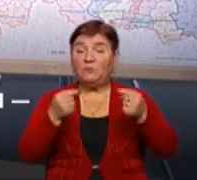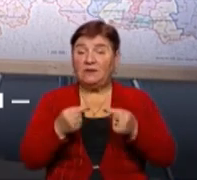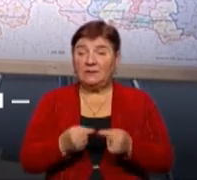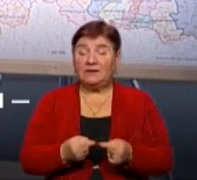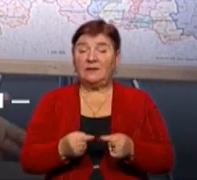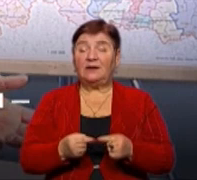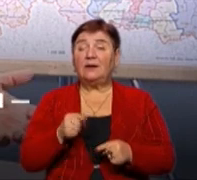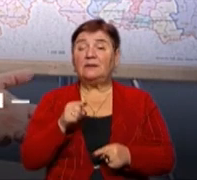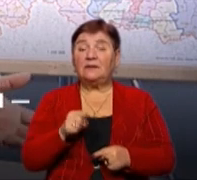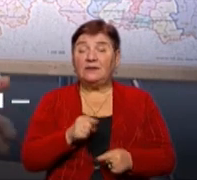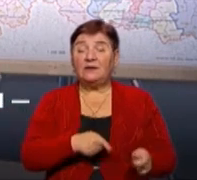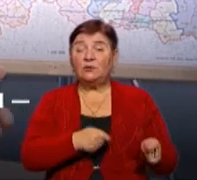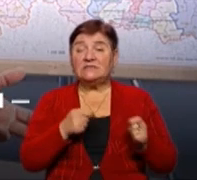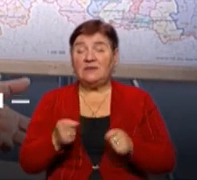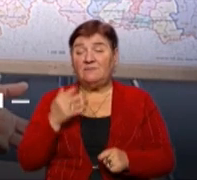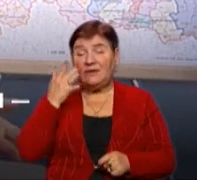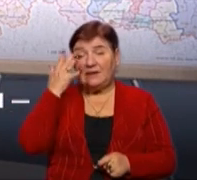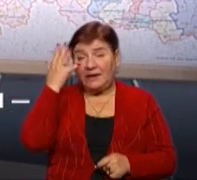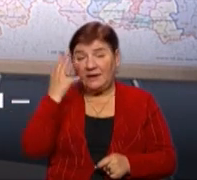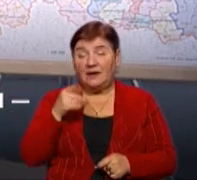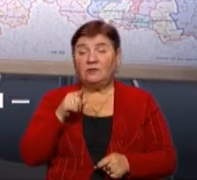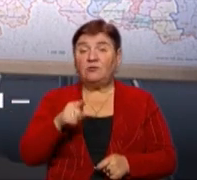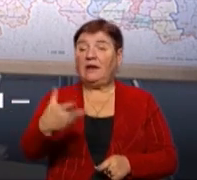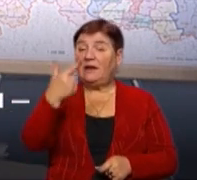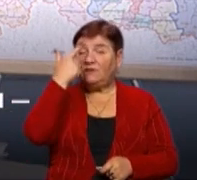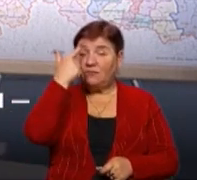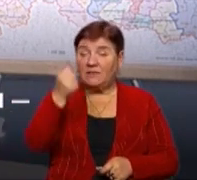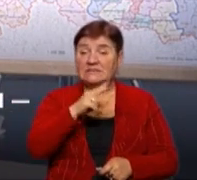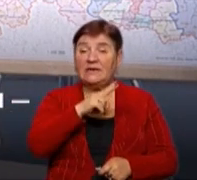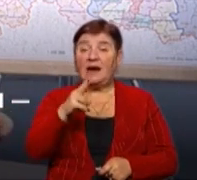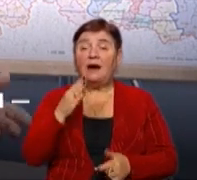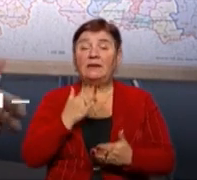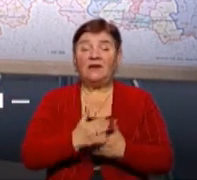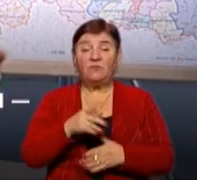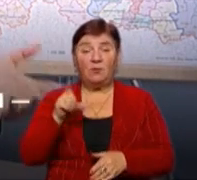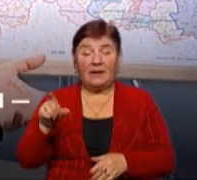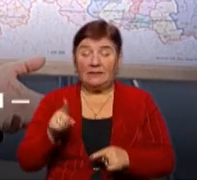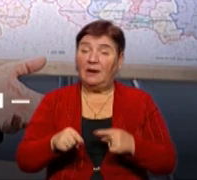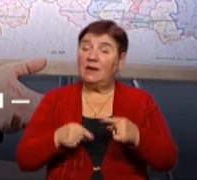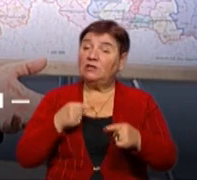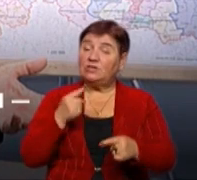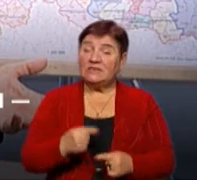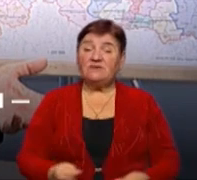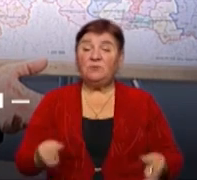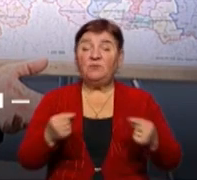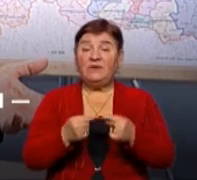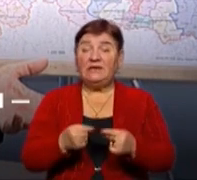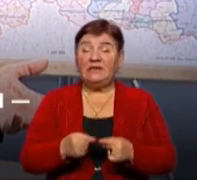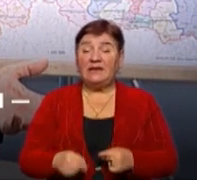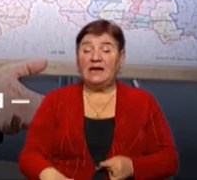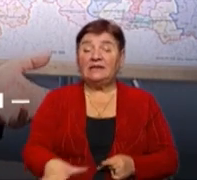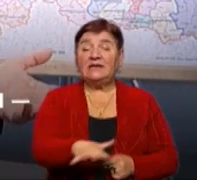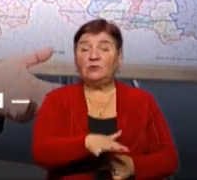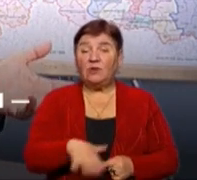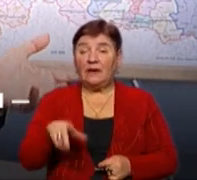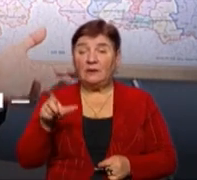відповідних тих носіїв ідей, носіїв інформації, які є в громаді. Тому через відповідні територіальні